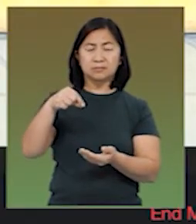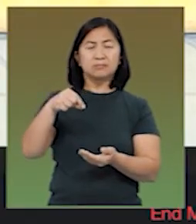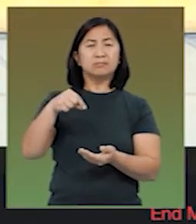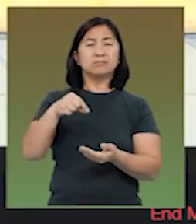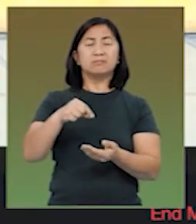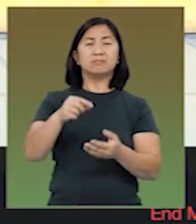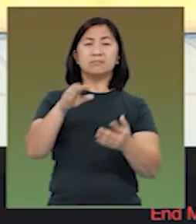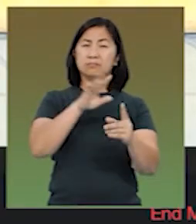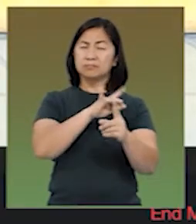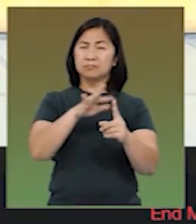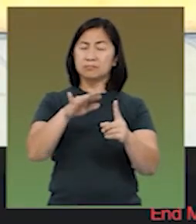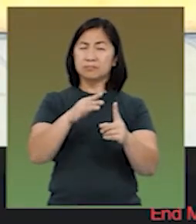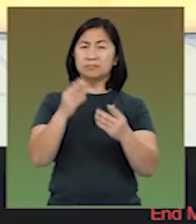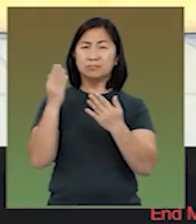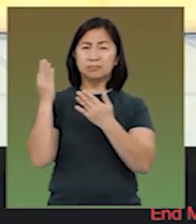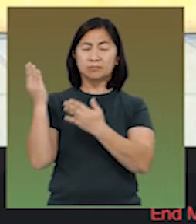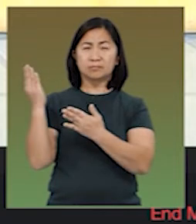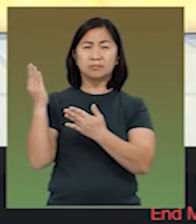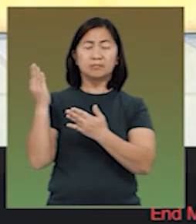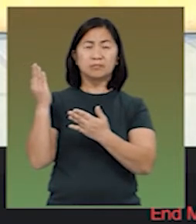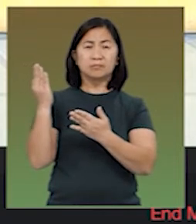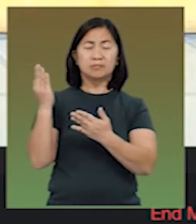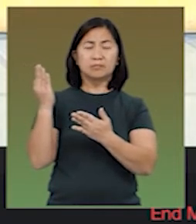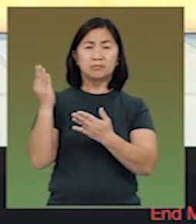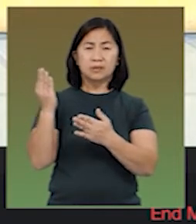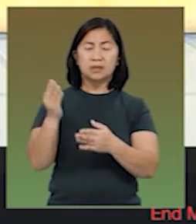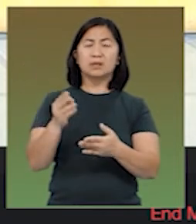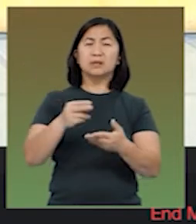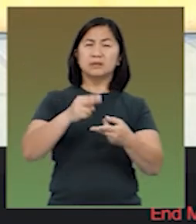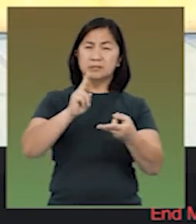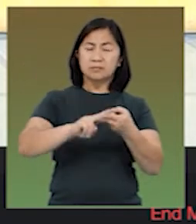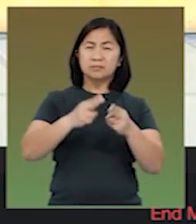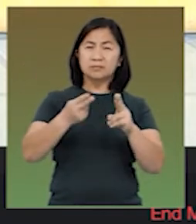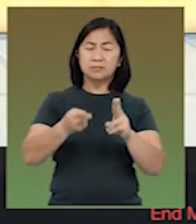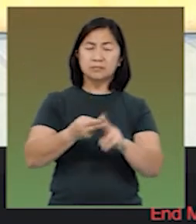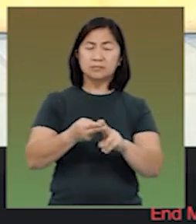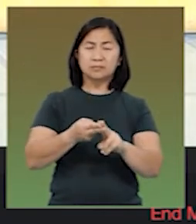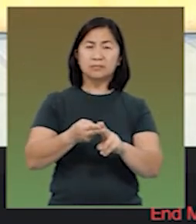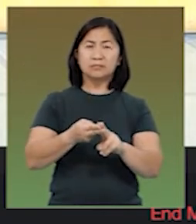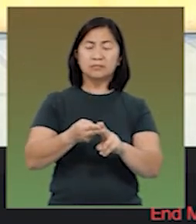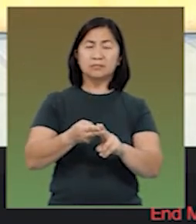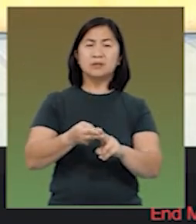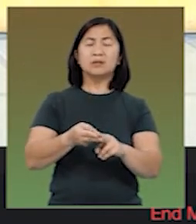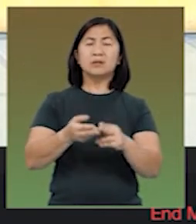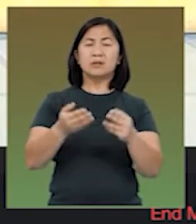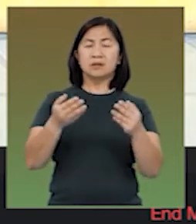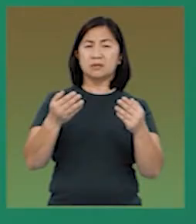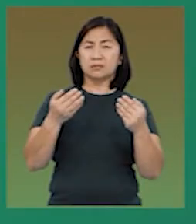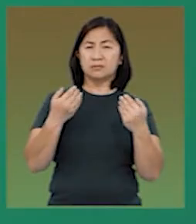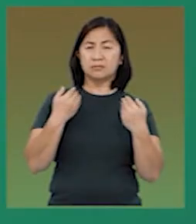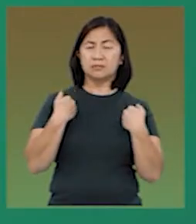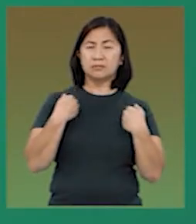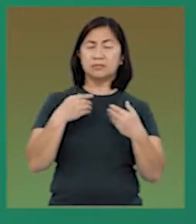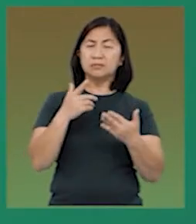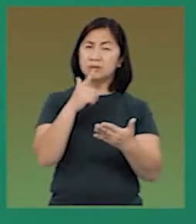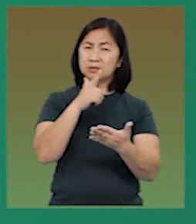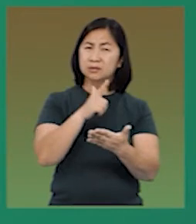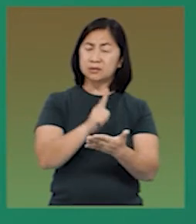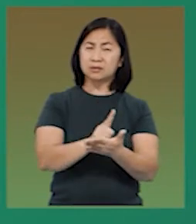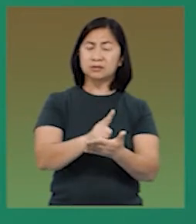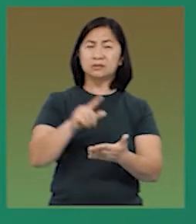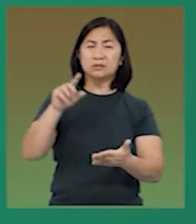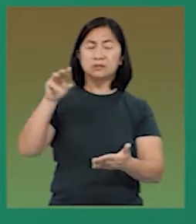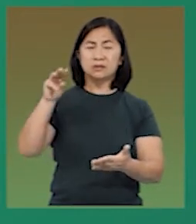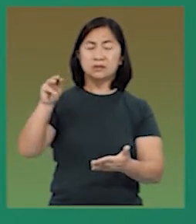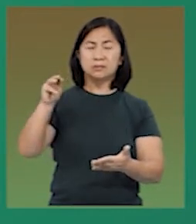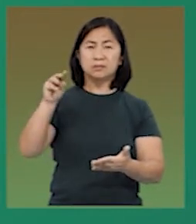Mahusay! Mapapansin sa mga ito ang nakalagay ng mga numbers na may kasamang titik na ml at